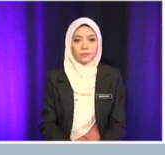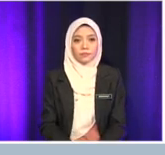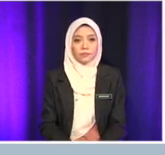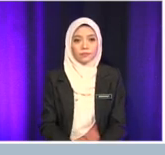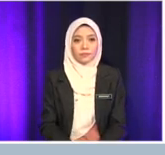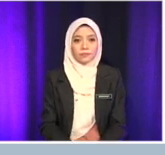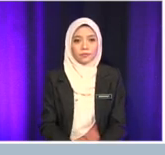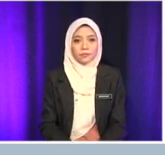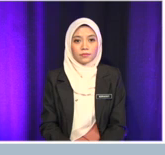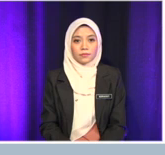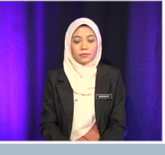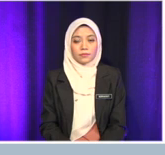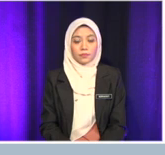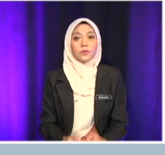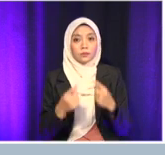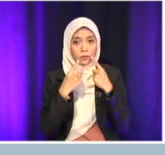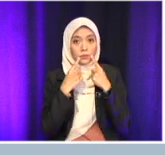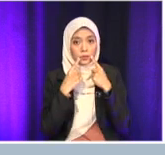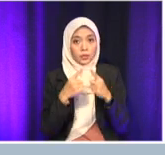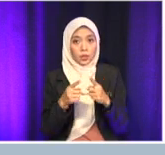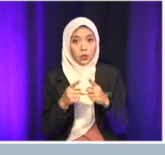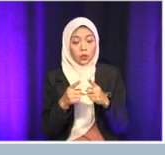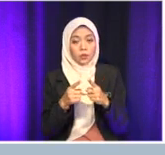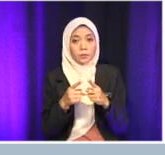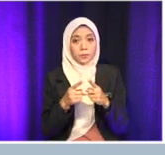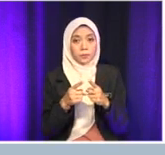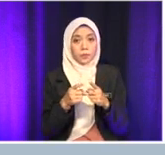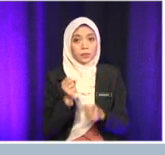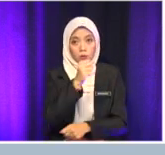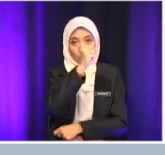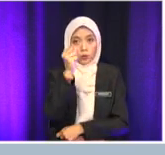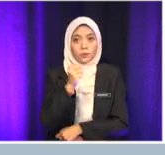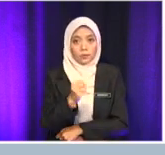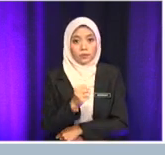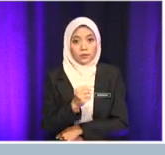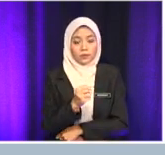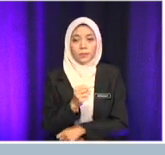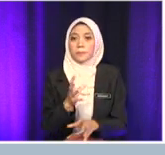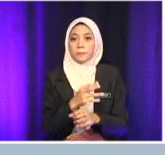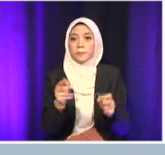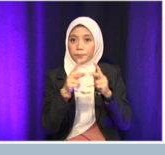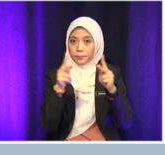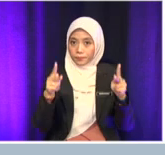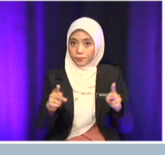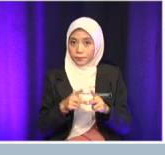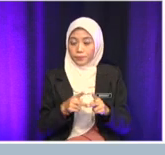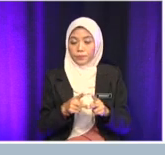tadi kita tolakkan balik dengan objek kita akan dapat luasnya adalah